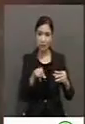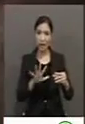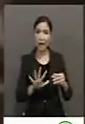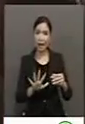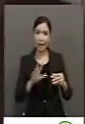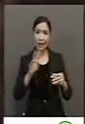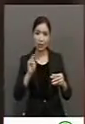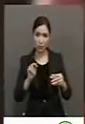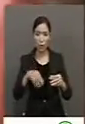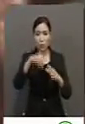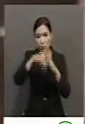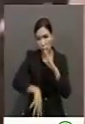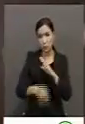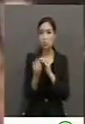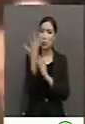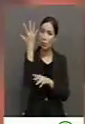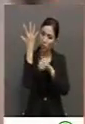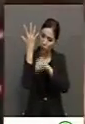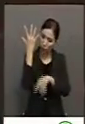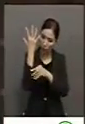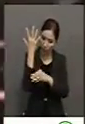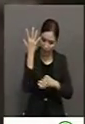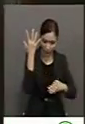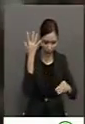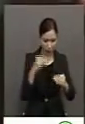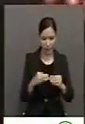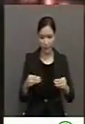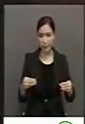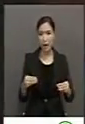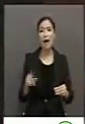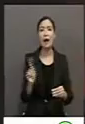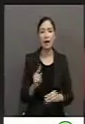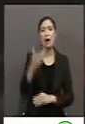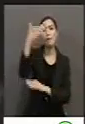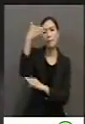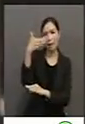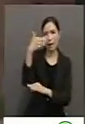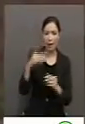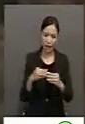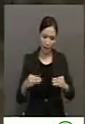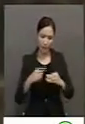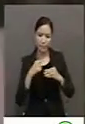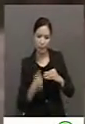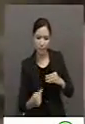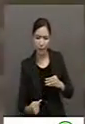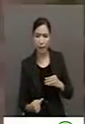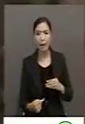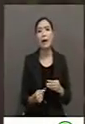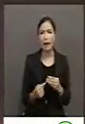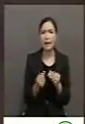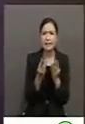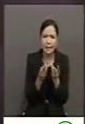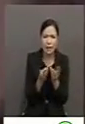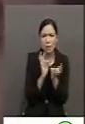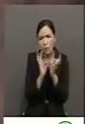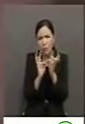อยู่ที่โคนต้นไม้ท่อที่ว่านี้เป็นฐานค้ำป้ายแสดงแผนผังค่ ะ มีรอยแตกแต่ว่าไม่ได้เกิดจากการใช้ดินปืน